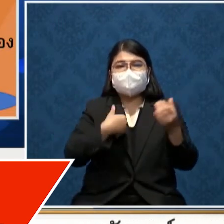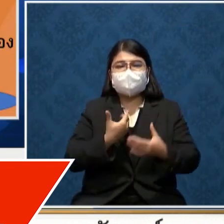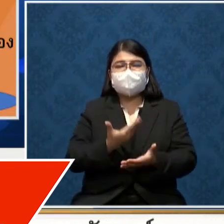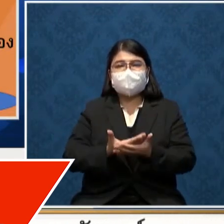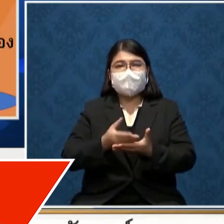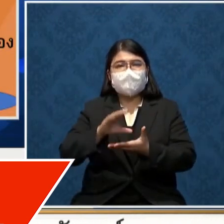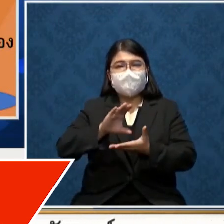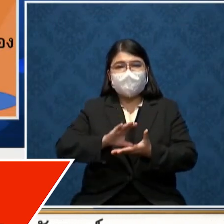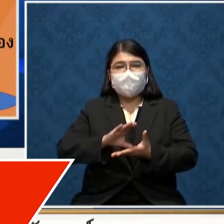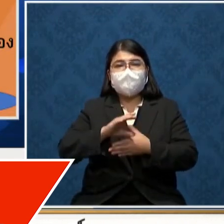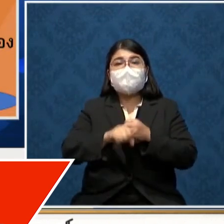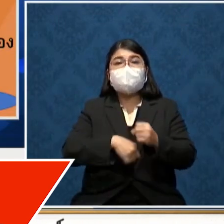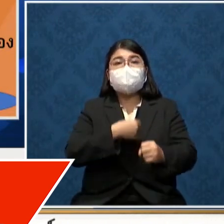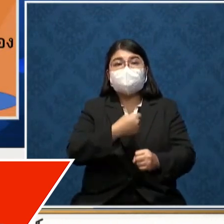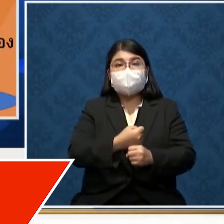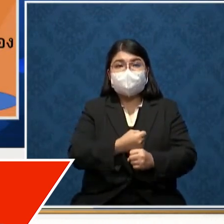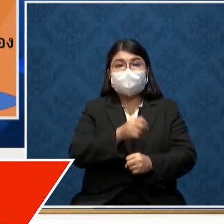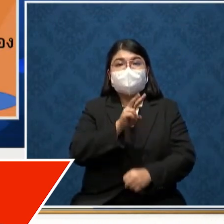ายจ่ายประจำปี